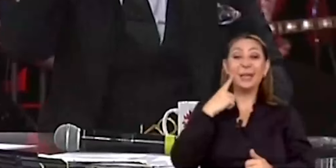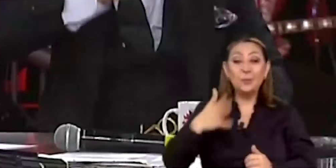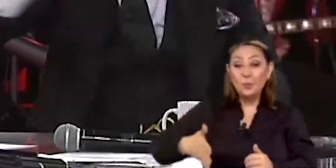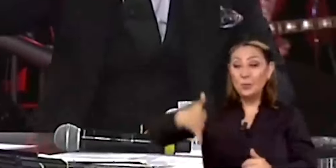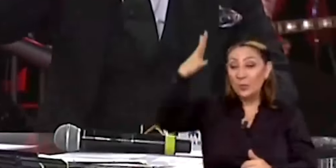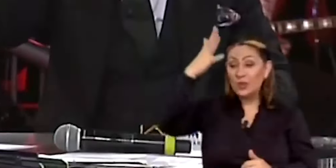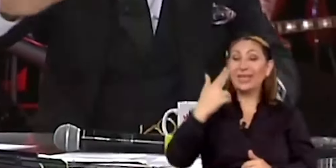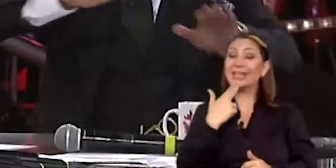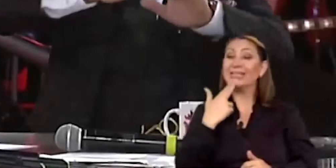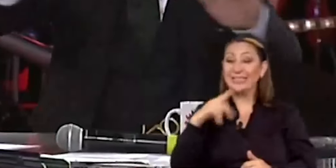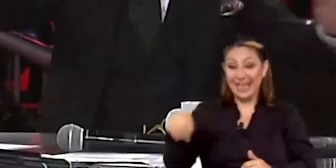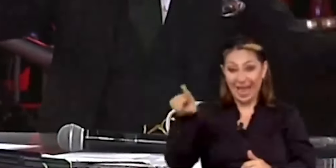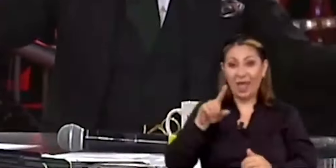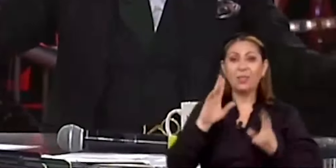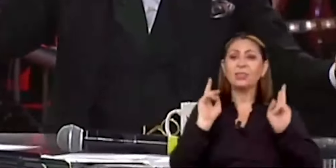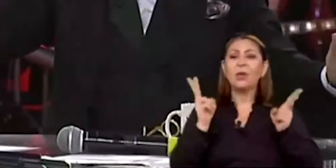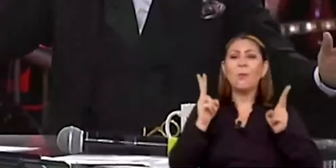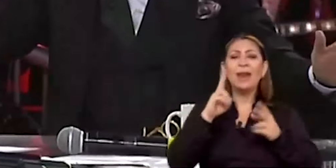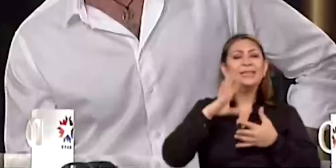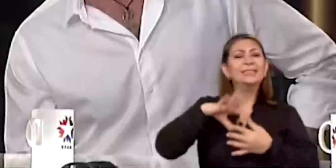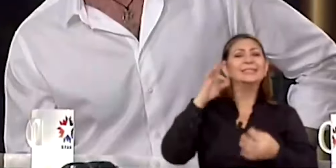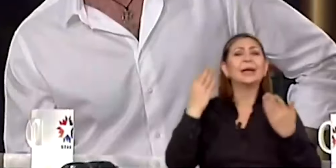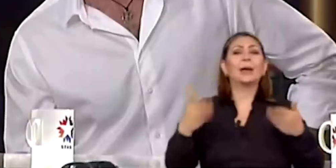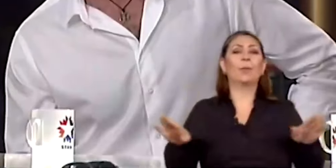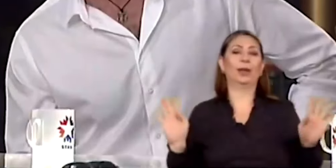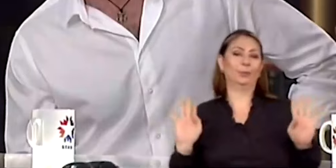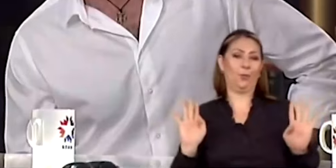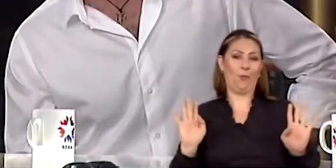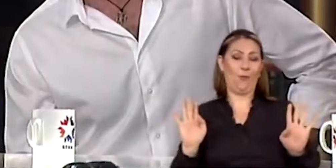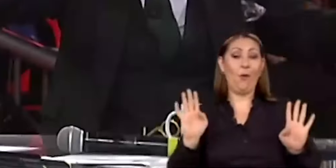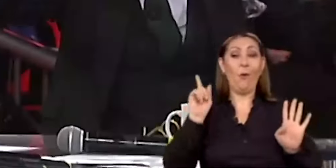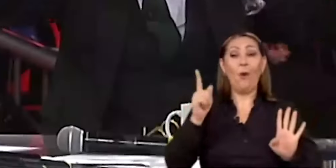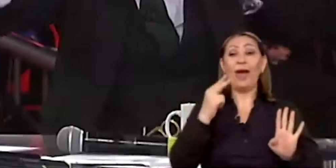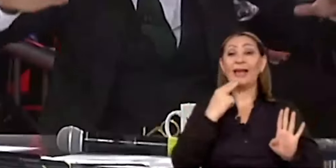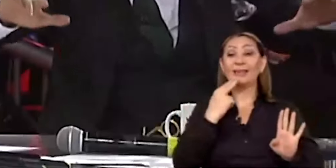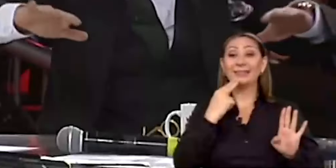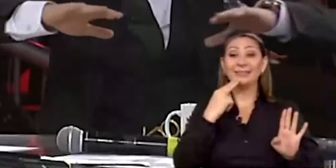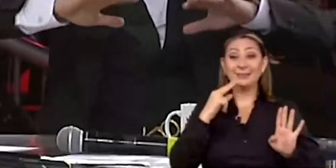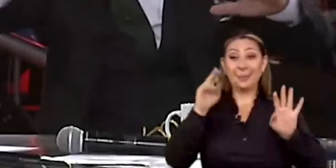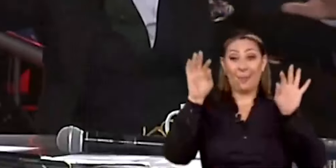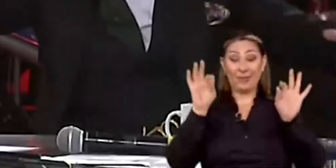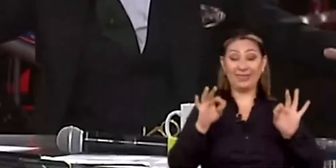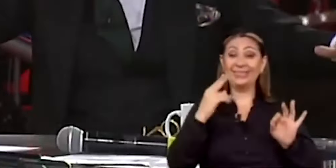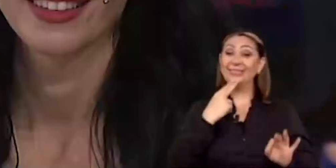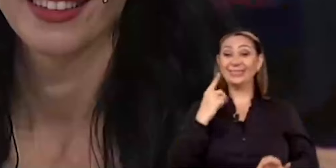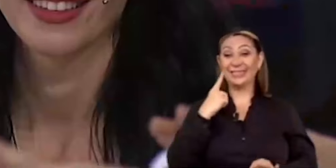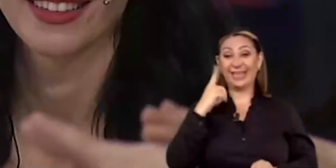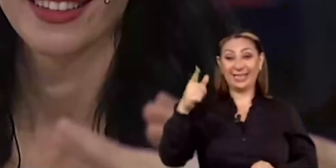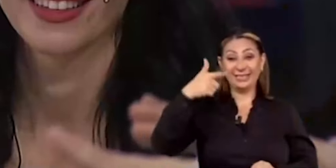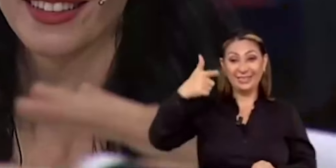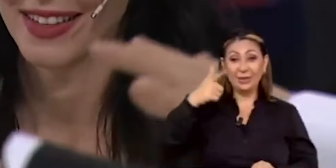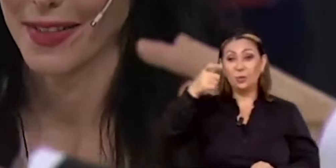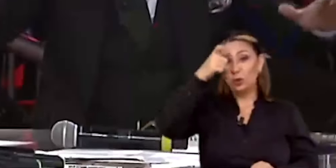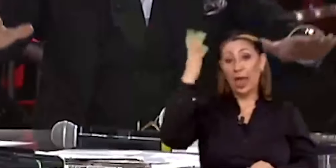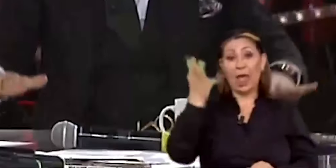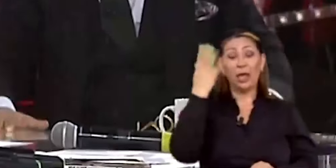büyüttüğü nesil artık normal insan kabul etmiyor. Yani o kadın programı başını Seda Sayan'ın çektiği ve